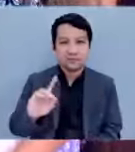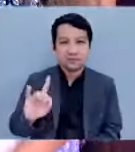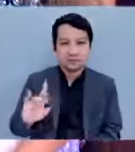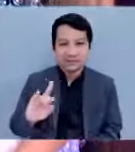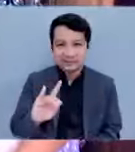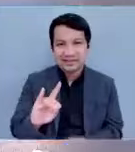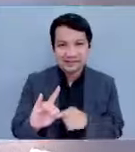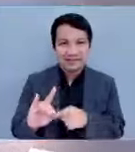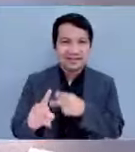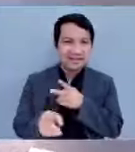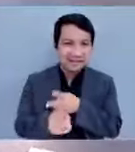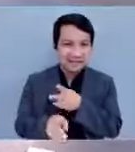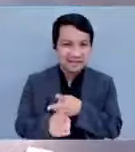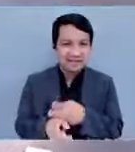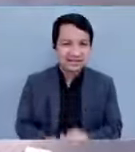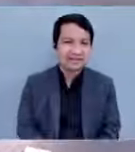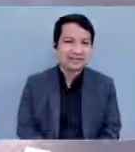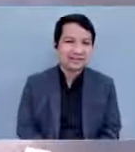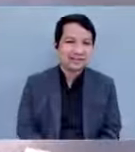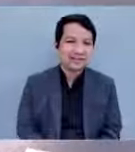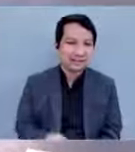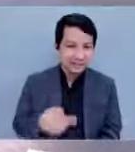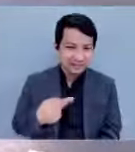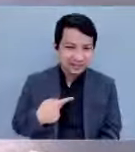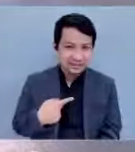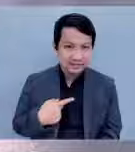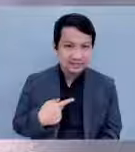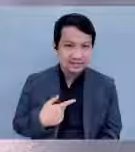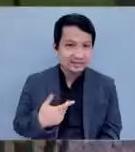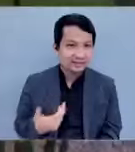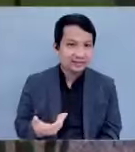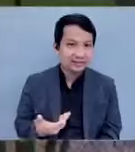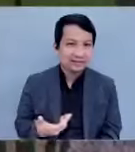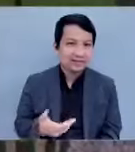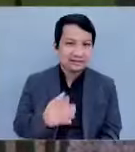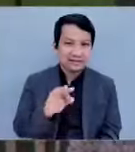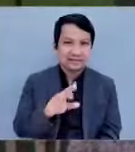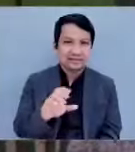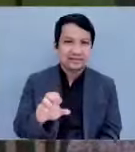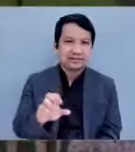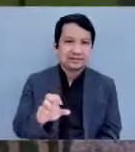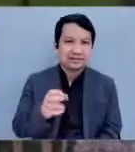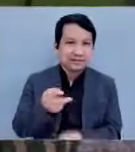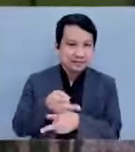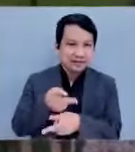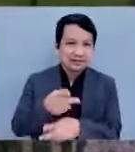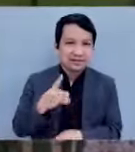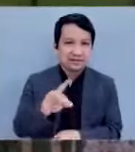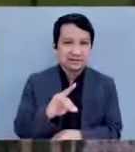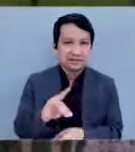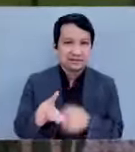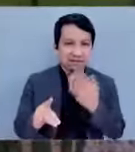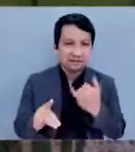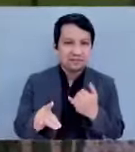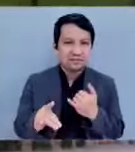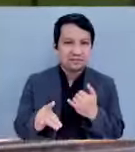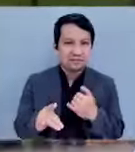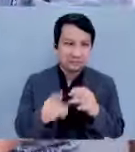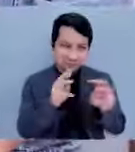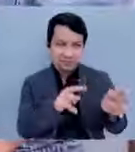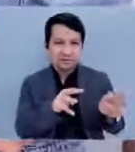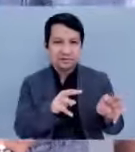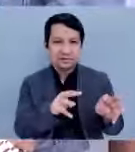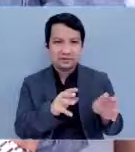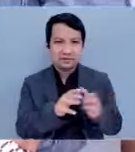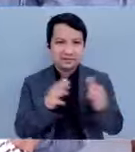mommy! Meron ka na bang kids din? Or fur babies? Fur babies mo na. Ano naman na nakukuha mo? Bakit pinapanood kita? Ang laki-laki ng